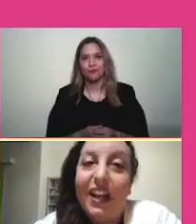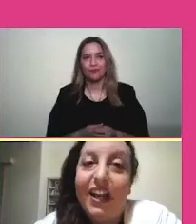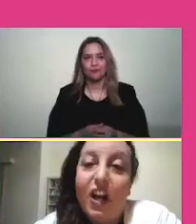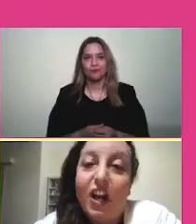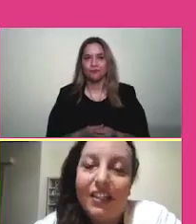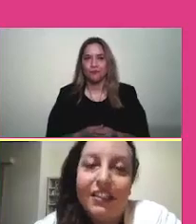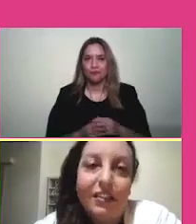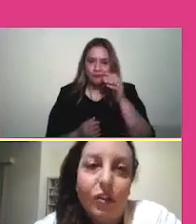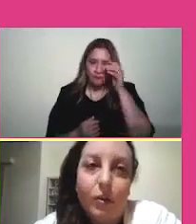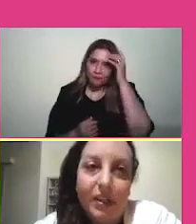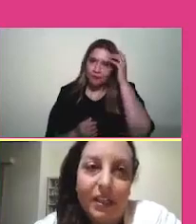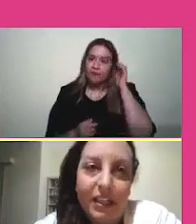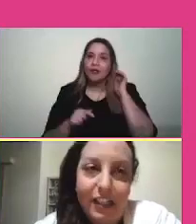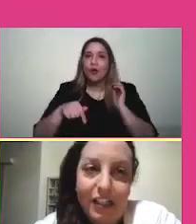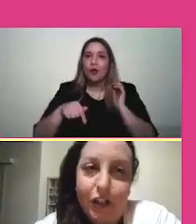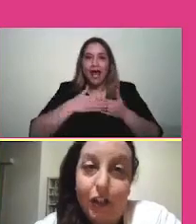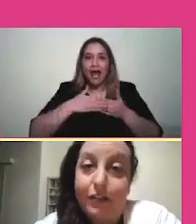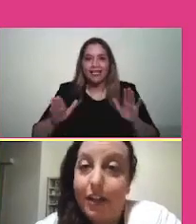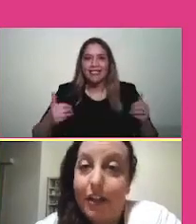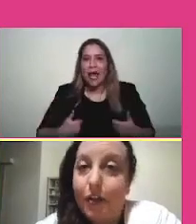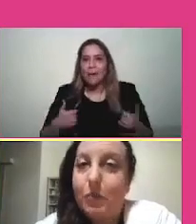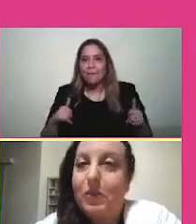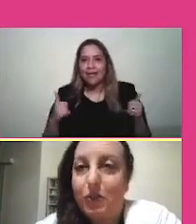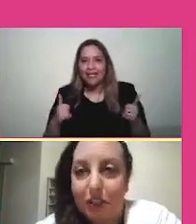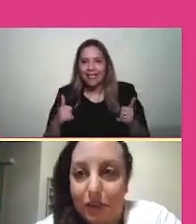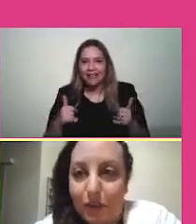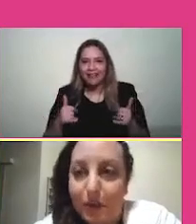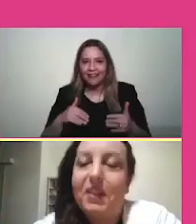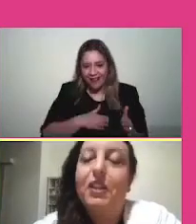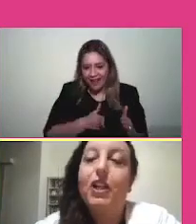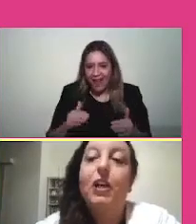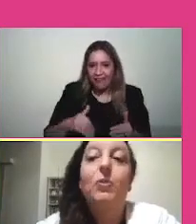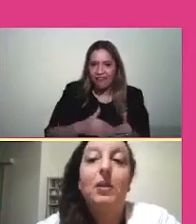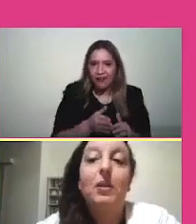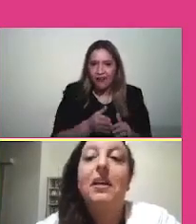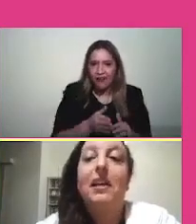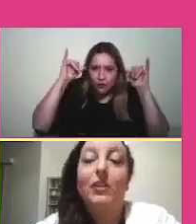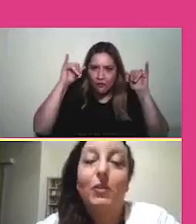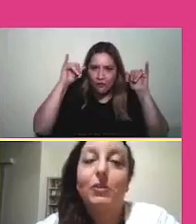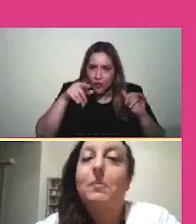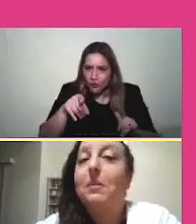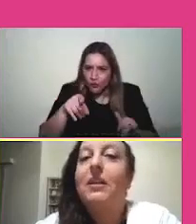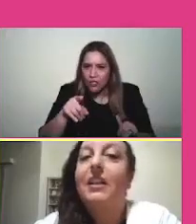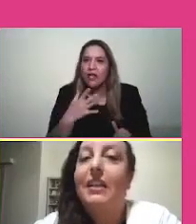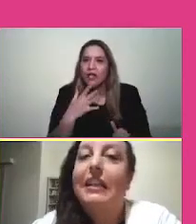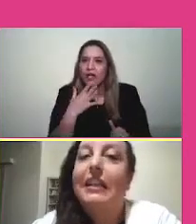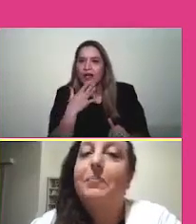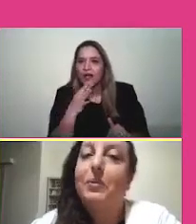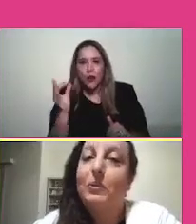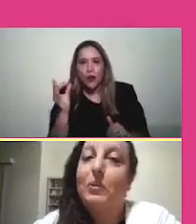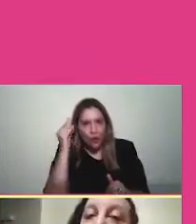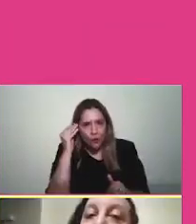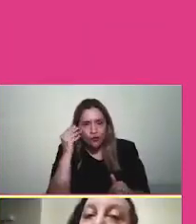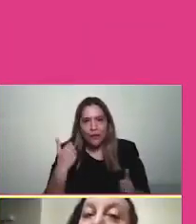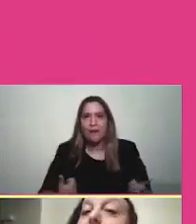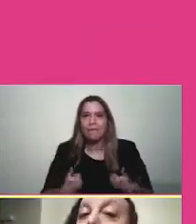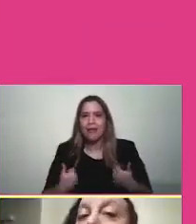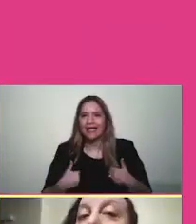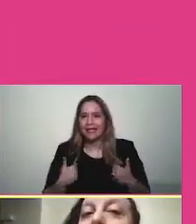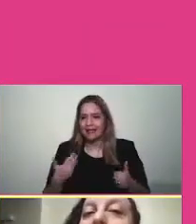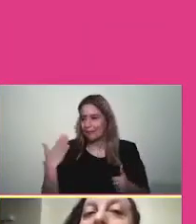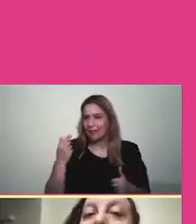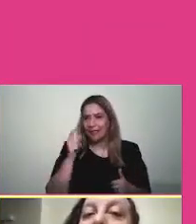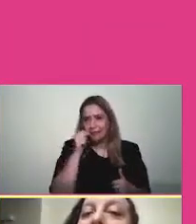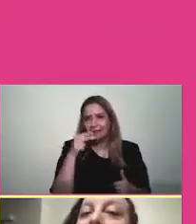Ωραία. Εγώ άνοιξα το παιχνίδι, το Λαβύρινθο του Μινόταυρου, επειδή το ακούσαμε σαν παιχνίδι από τον